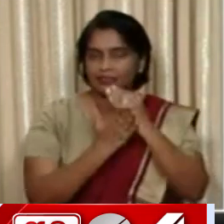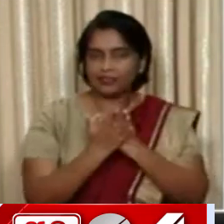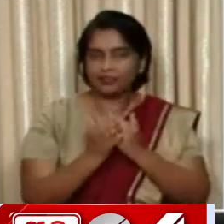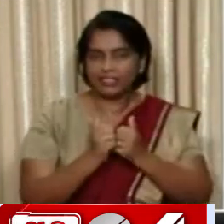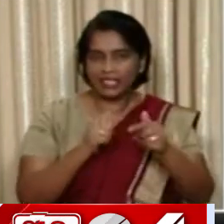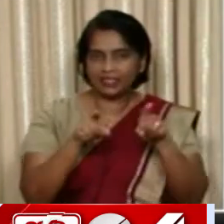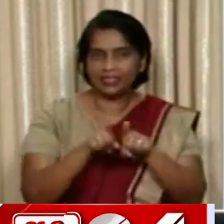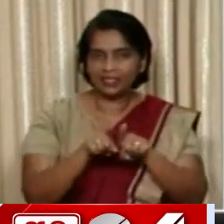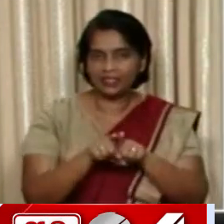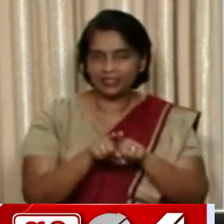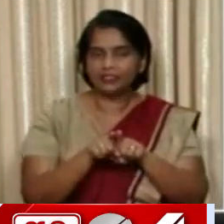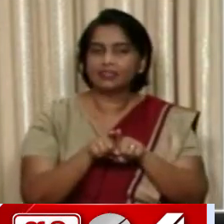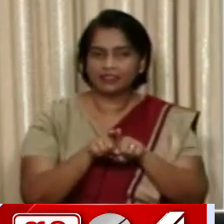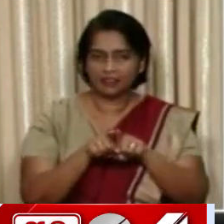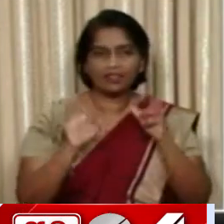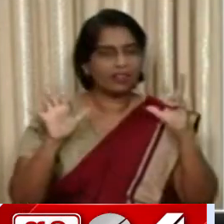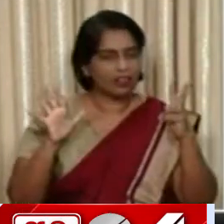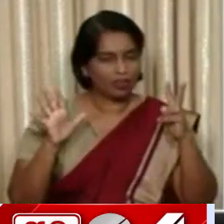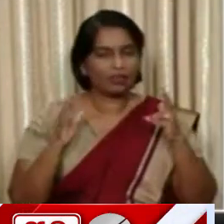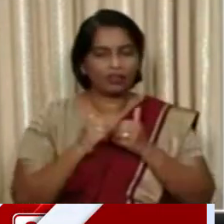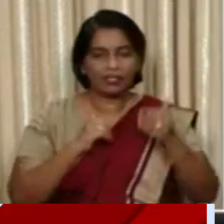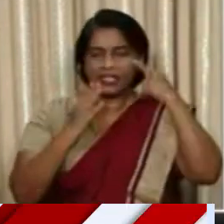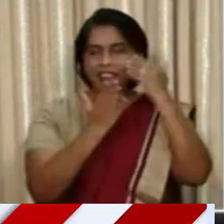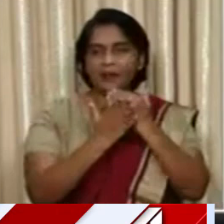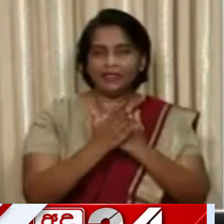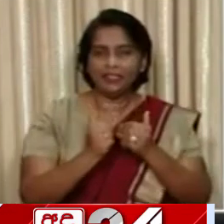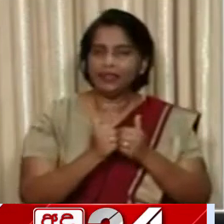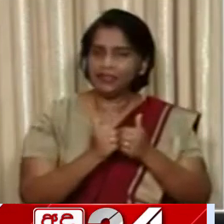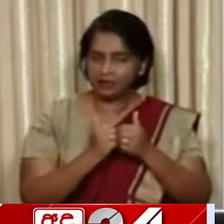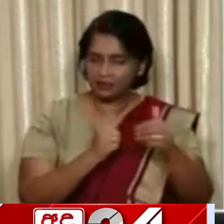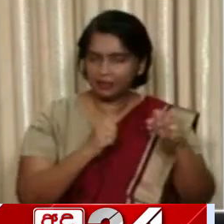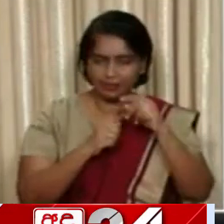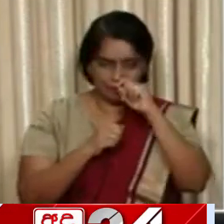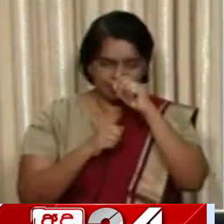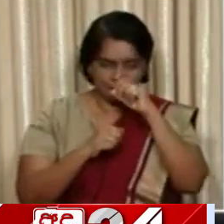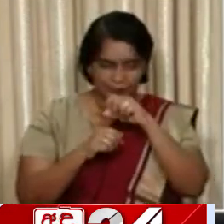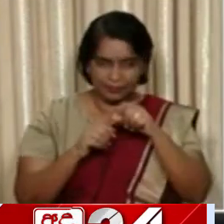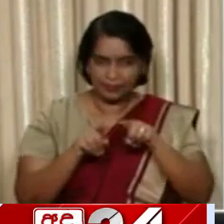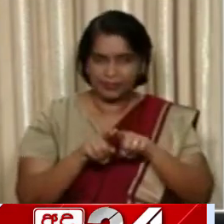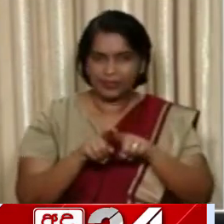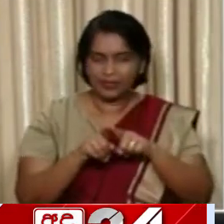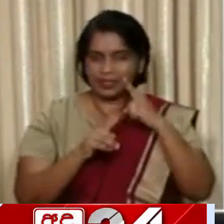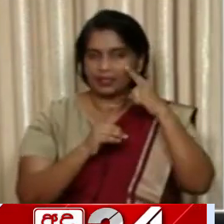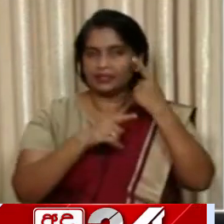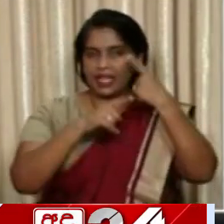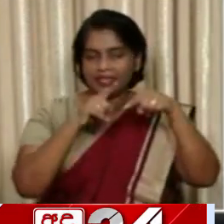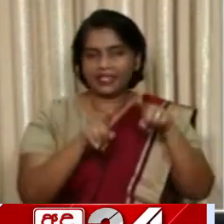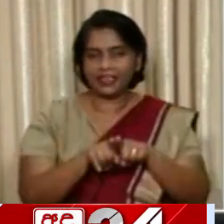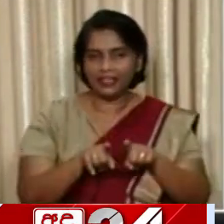hal wikinen rupiyal 80 tai hal ganne kiyala man hitana buduma mayata kale kadeka gihilla na obuduma kiwa rupiyal